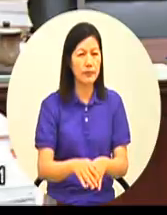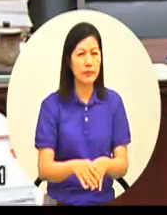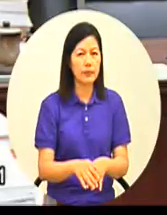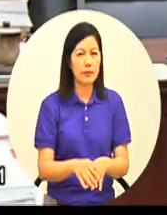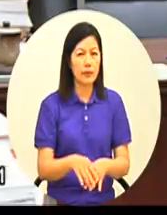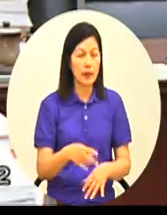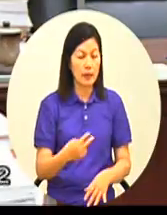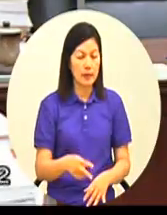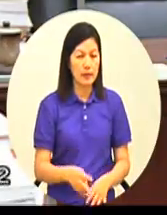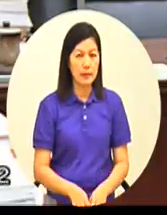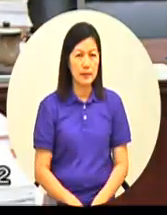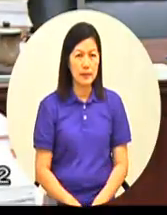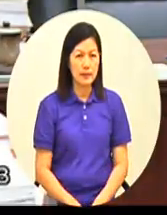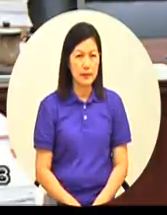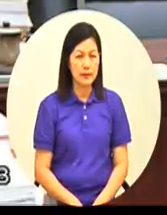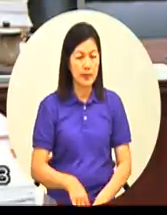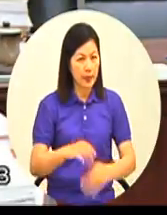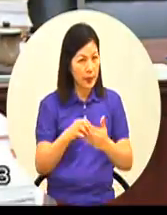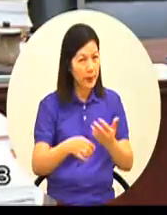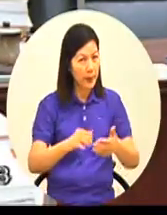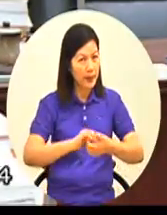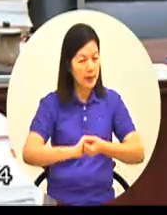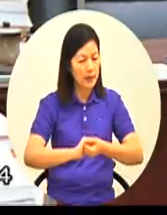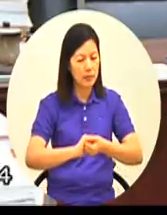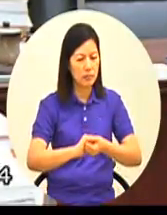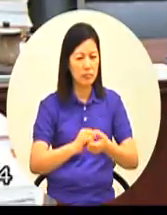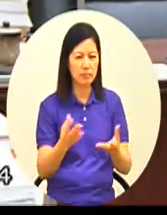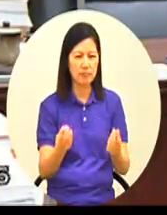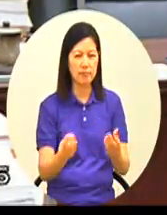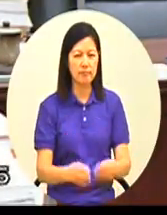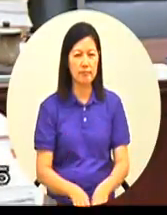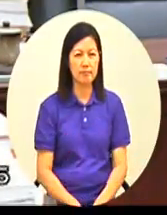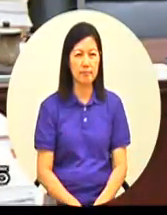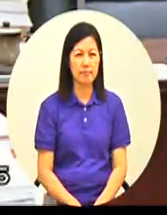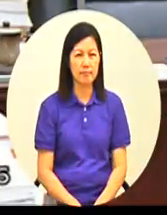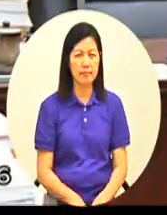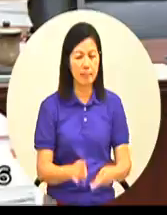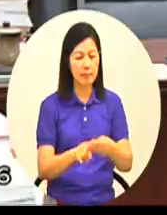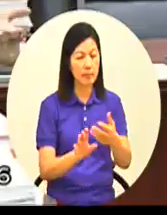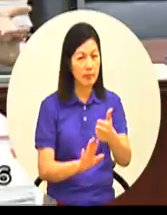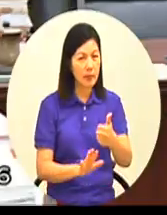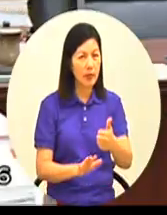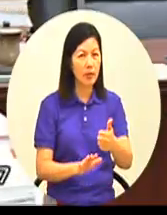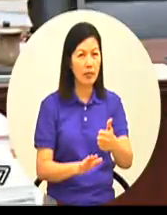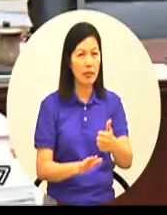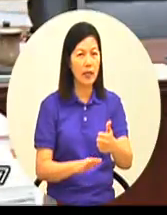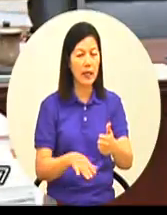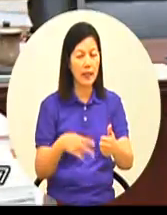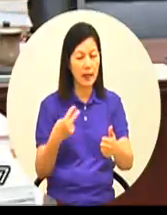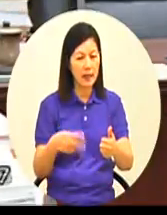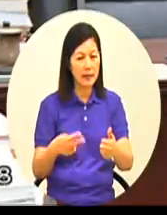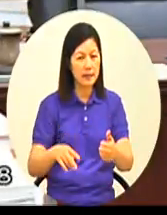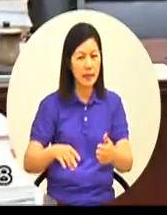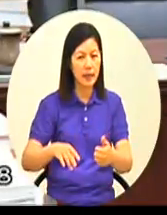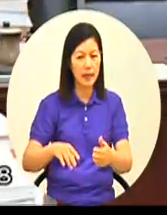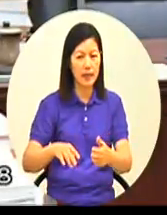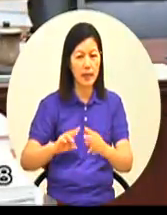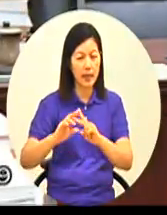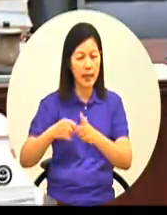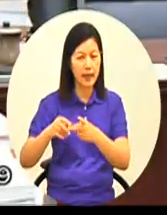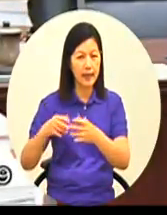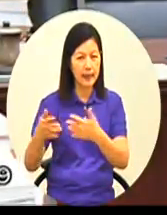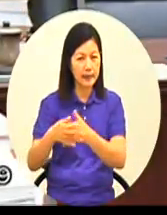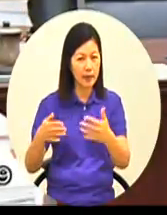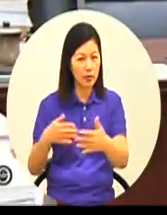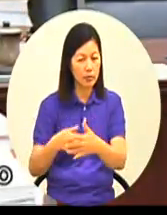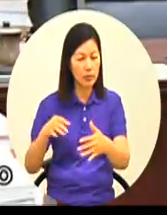是在这个跟这个规定现在没有规定，所以说我也请主委是不是跟交通局，公务局